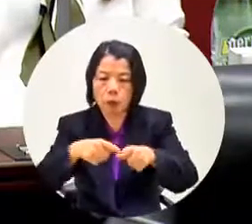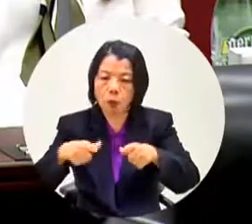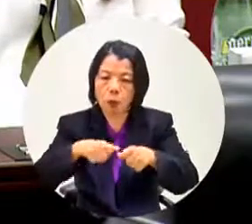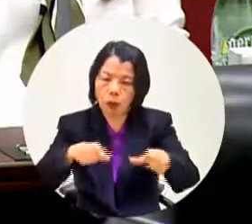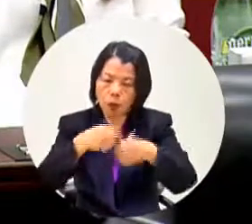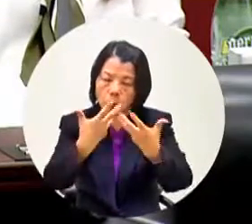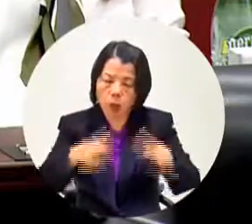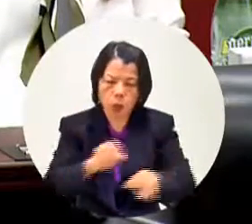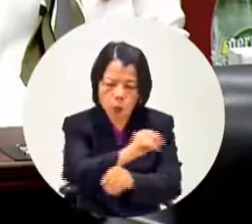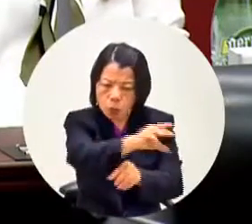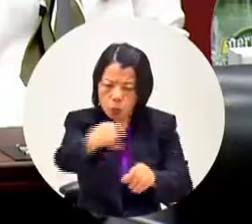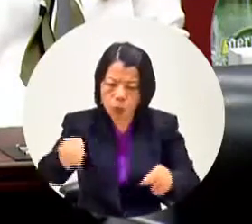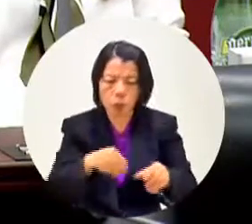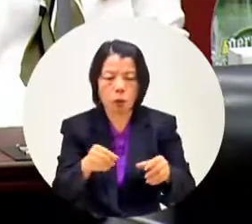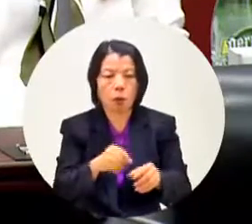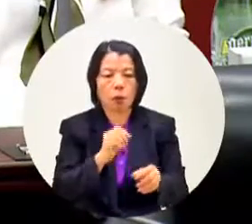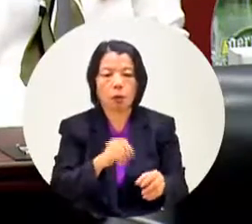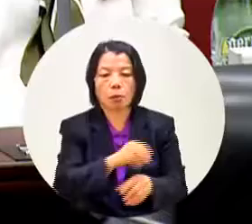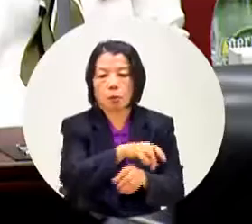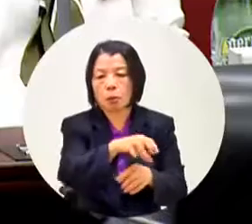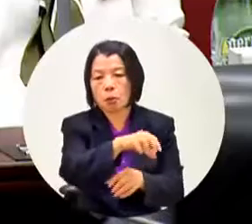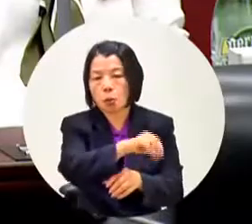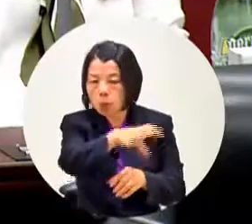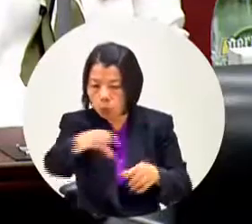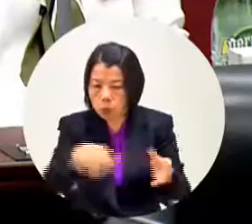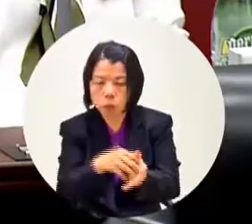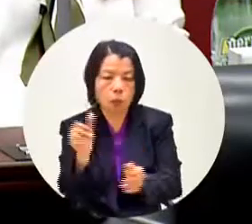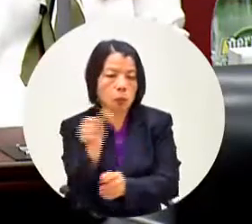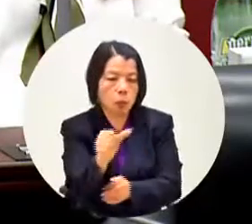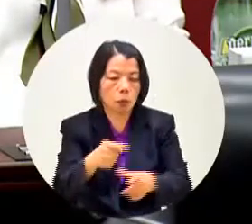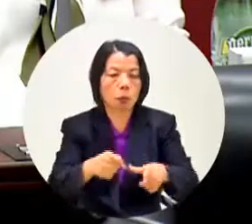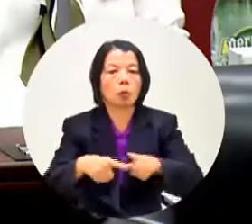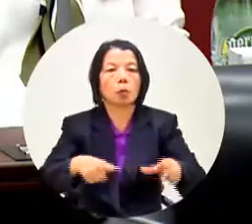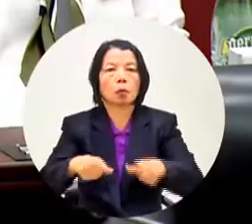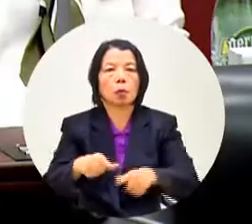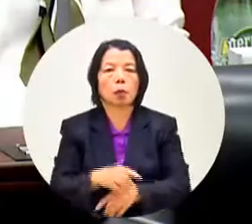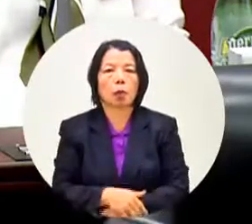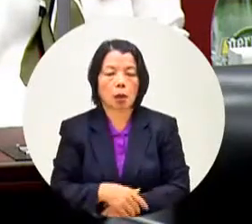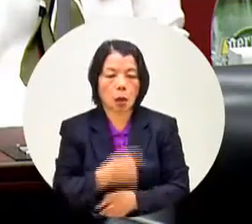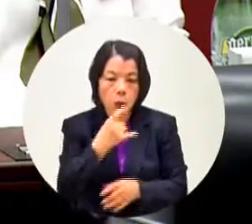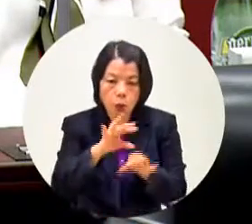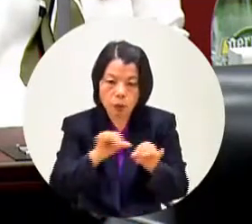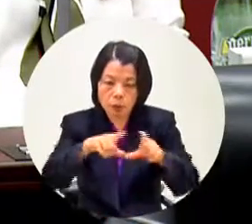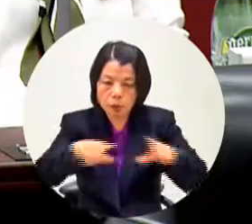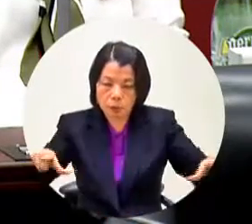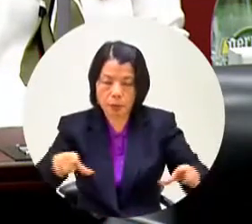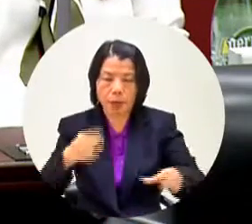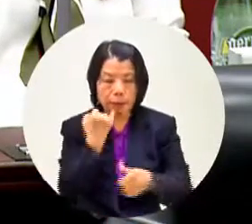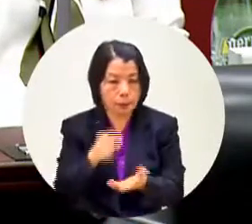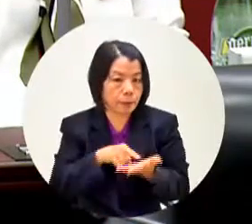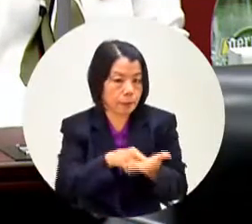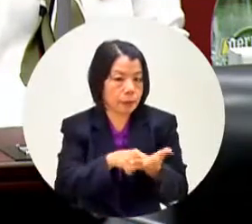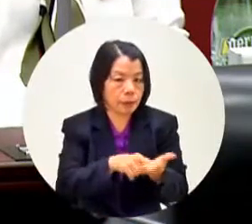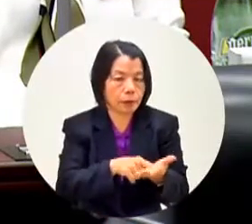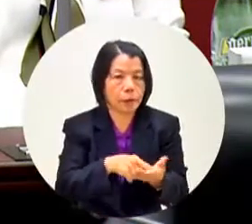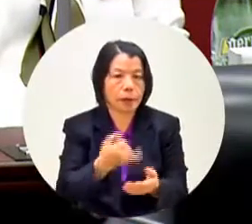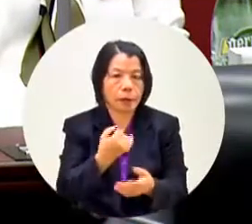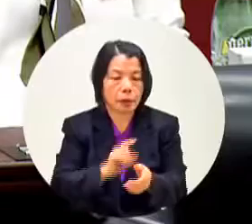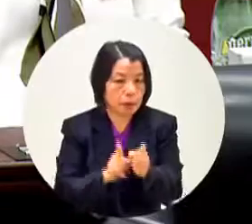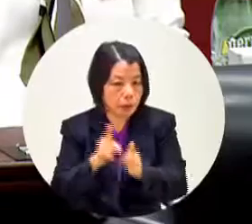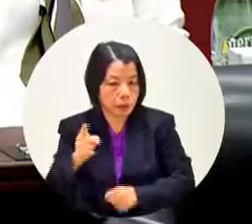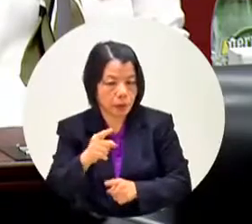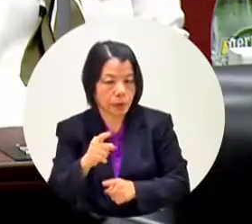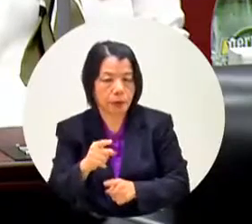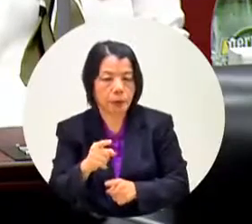好，我们在87期从化区里面有五座公园的规划。那在这五座公园规划里面，是不是可以挪为一场好，